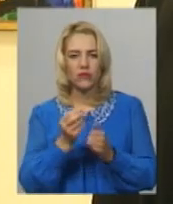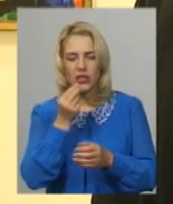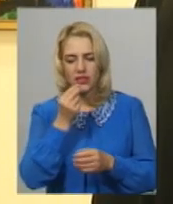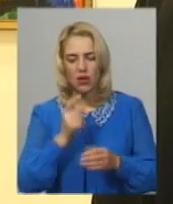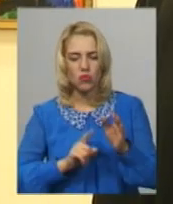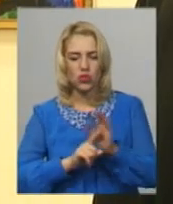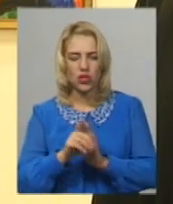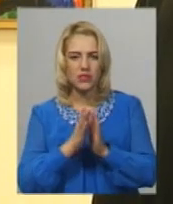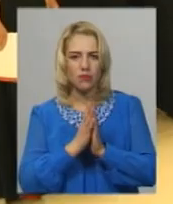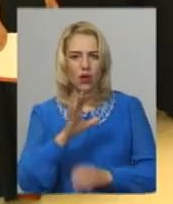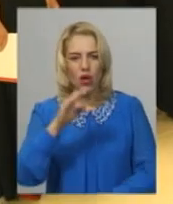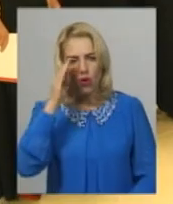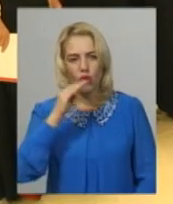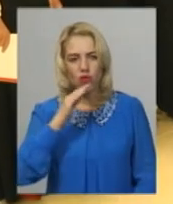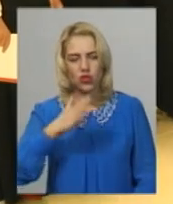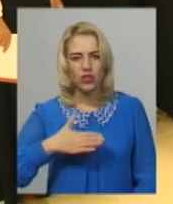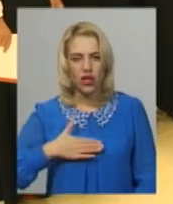розпочався молитвою «Отче наш».